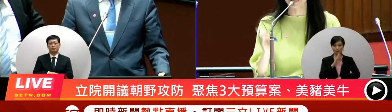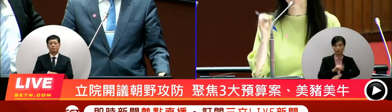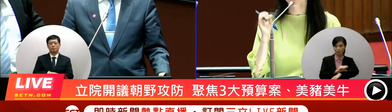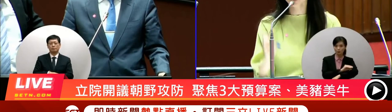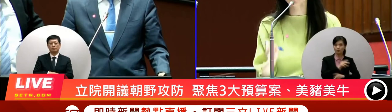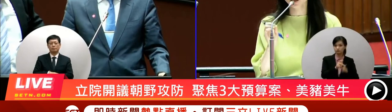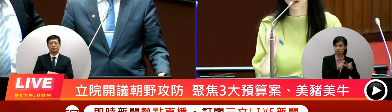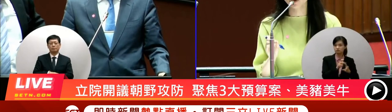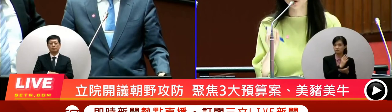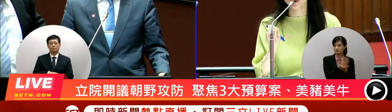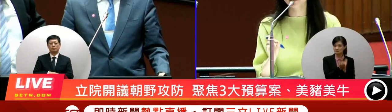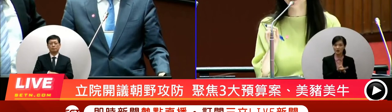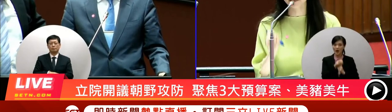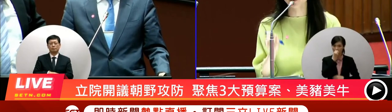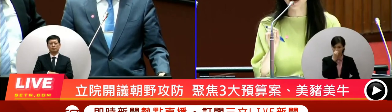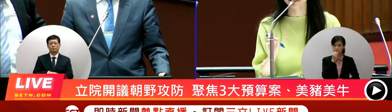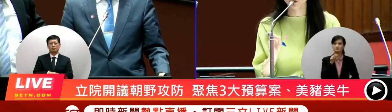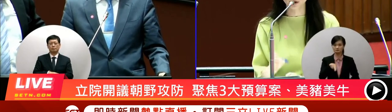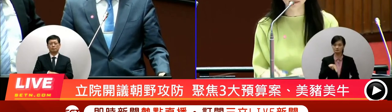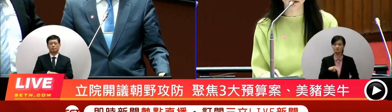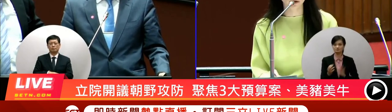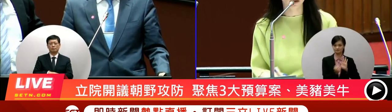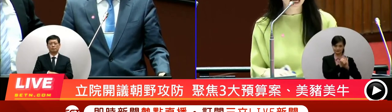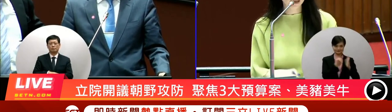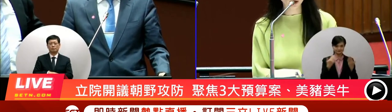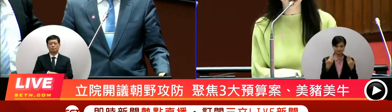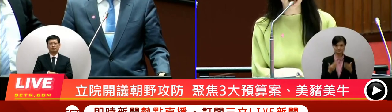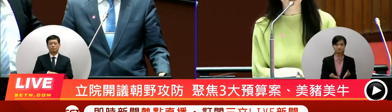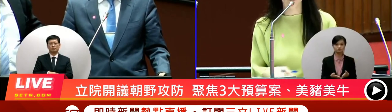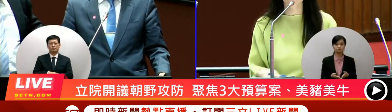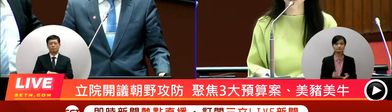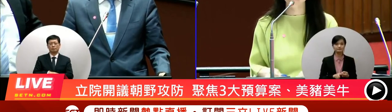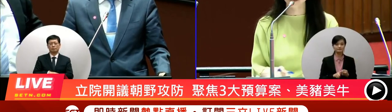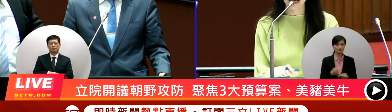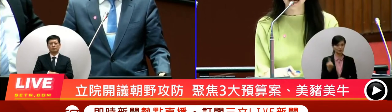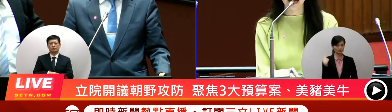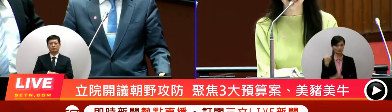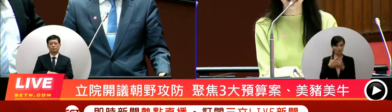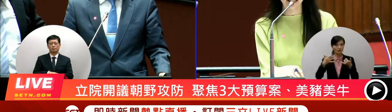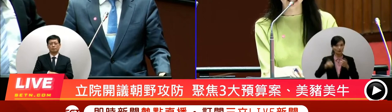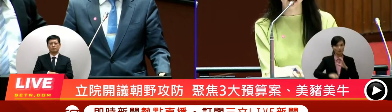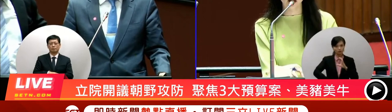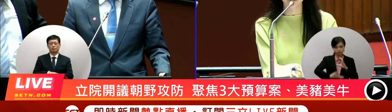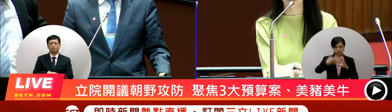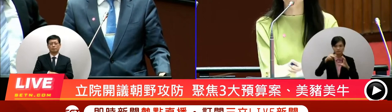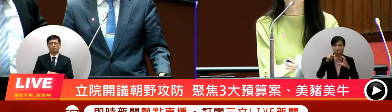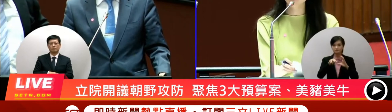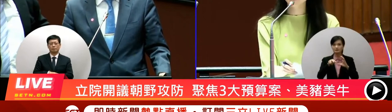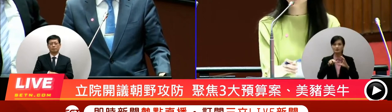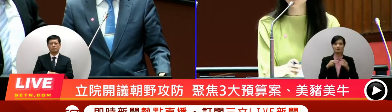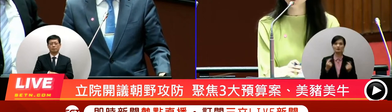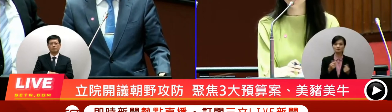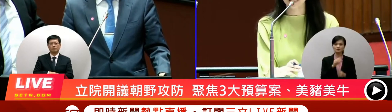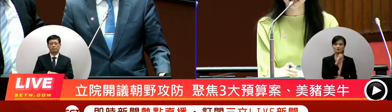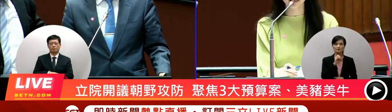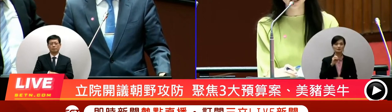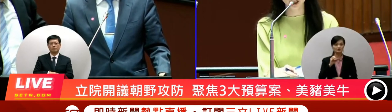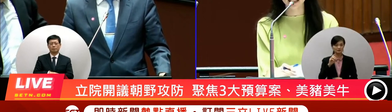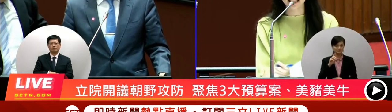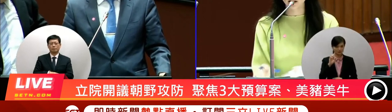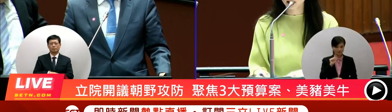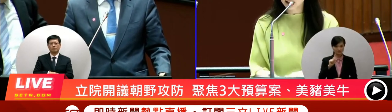些都是可食用部位，必须要明确标示。因为昨天网络上，我们让大家看一下，在这个 Costco 就是产生